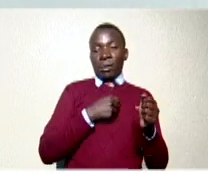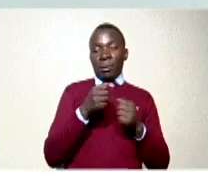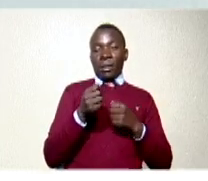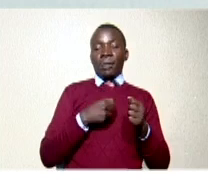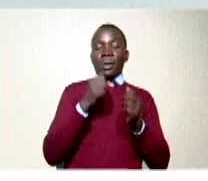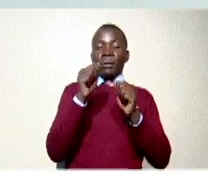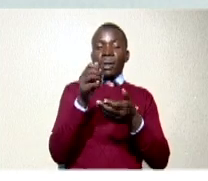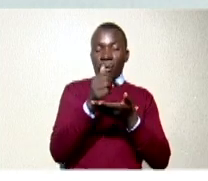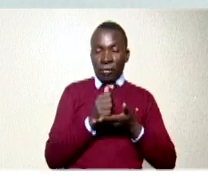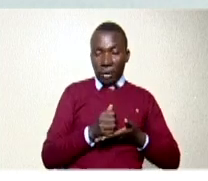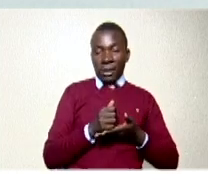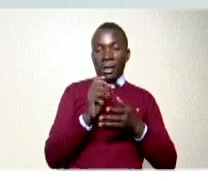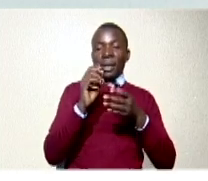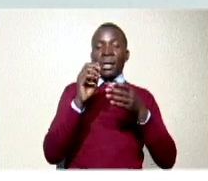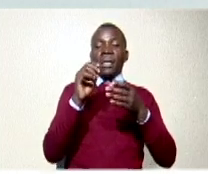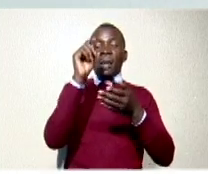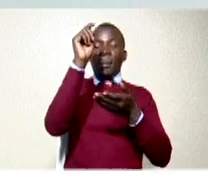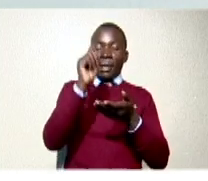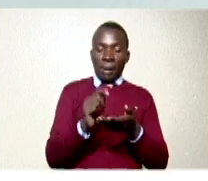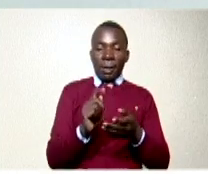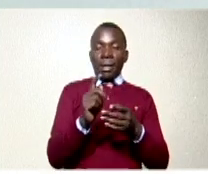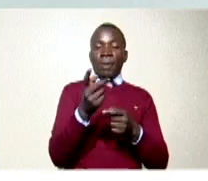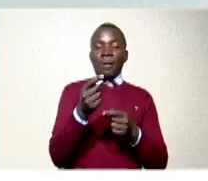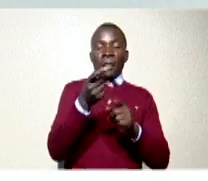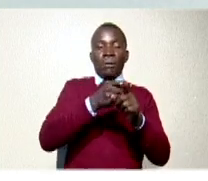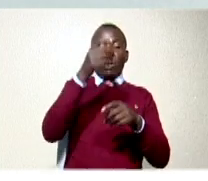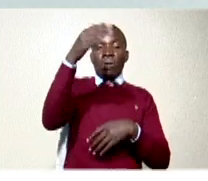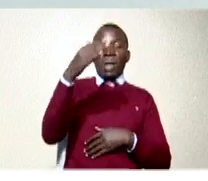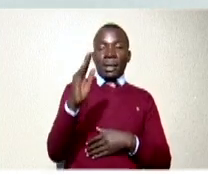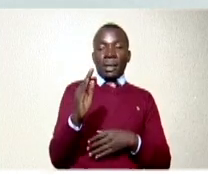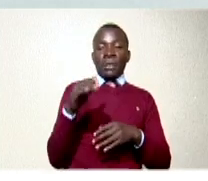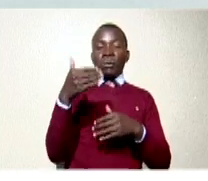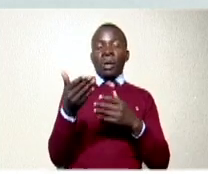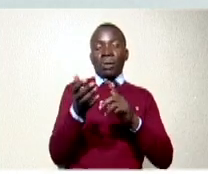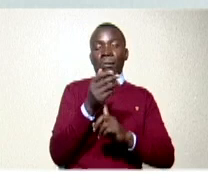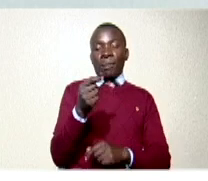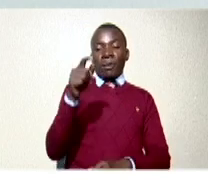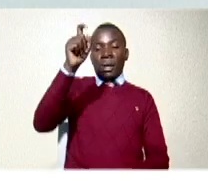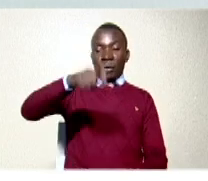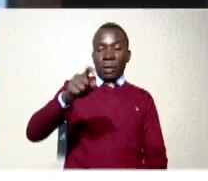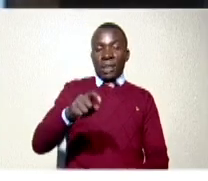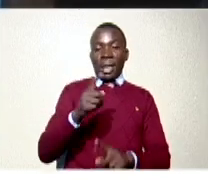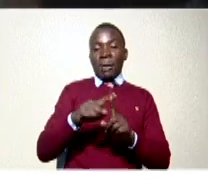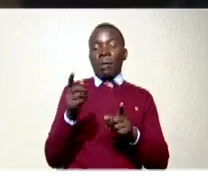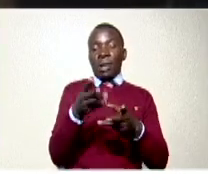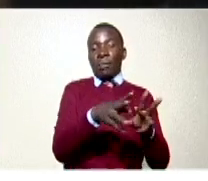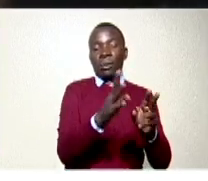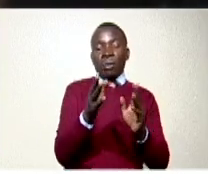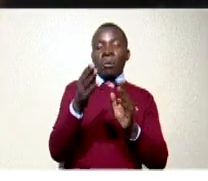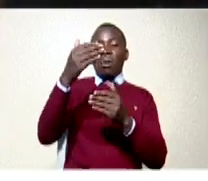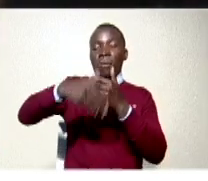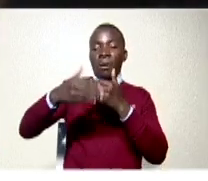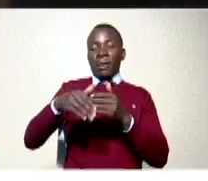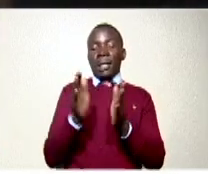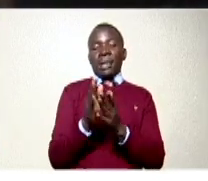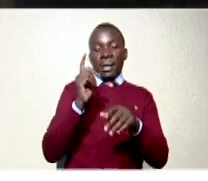Rwanda bikagabanya amadovize akenerwa n'izo hari mu buryo bwa vuba ariko no mu gihe kirambye ariwo muti